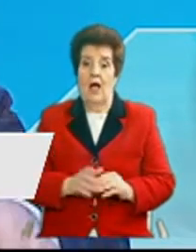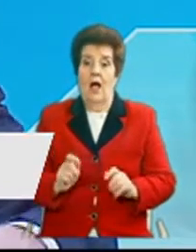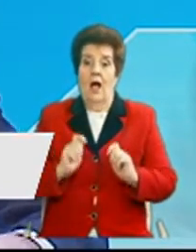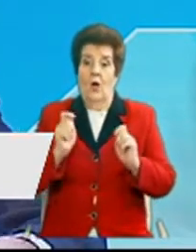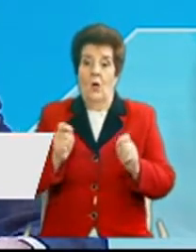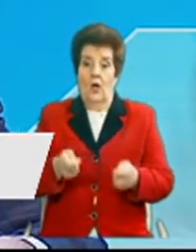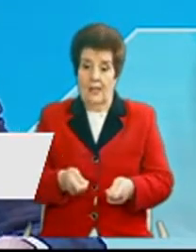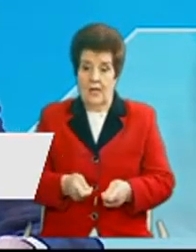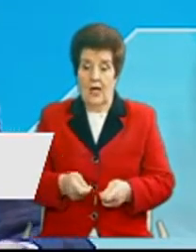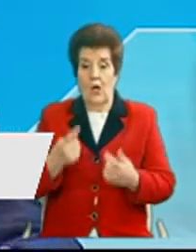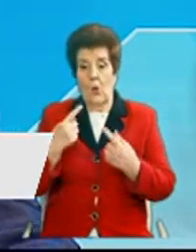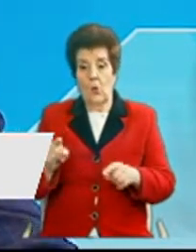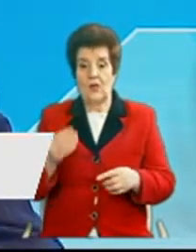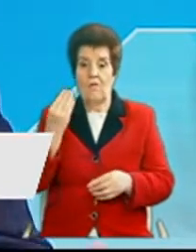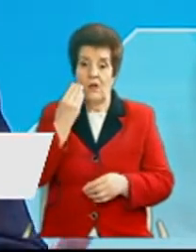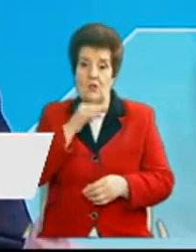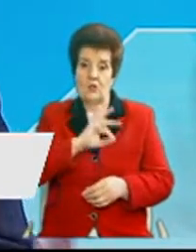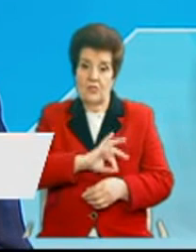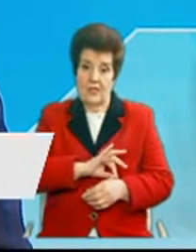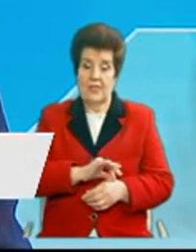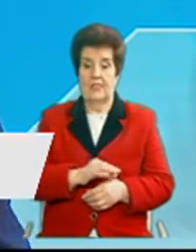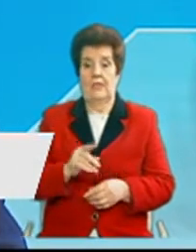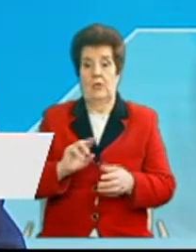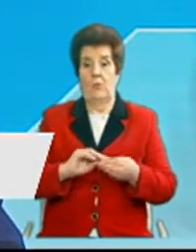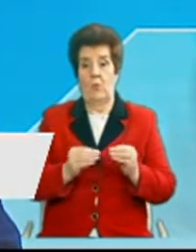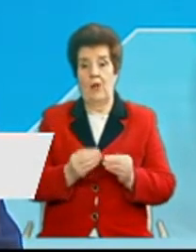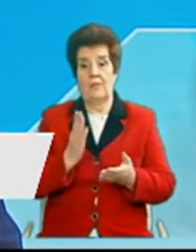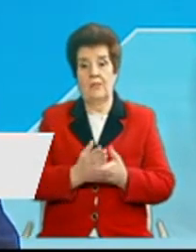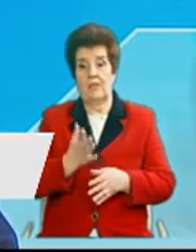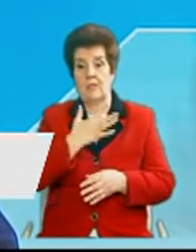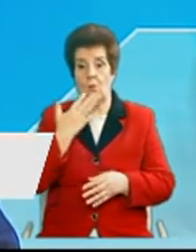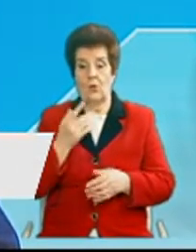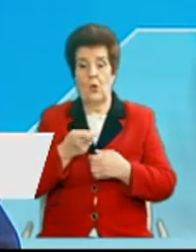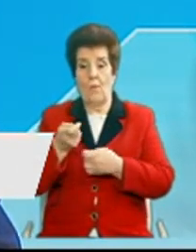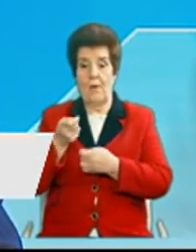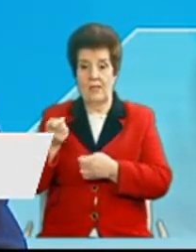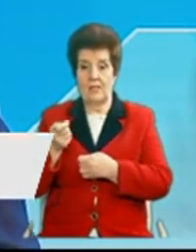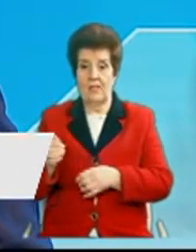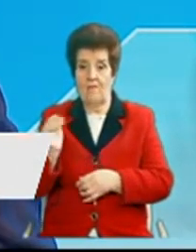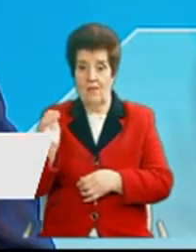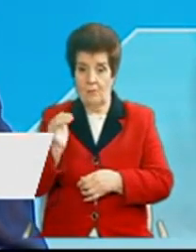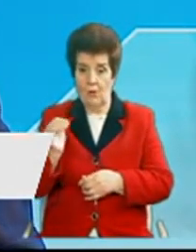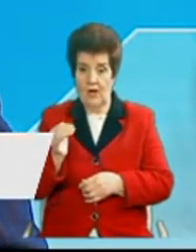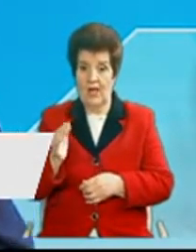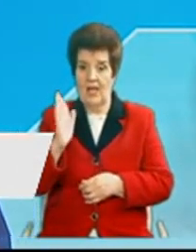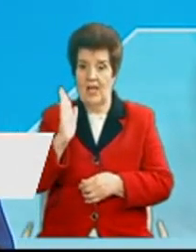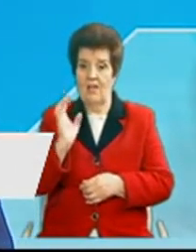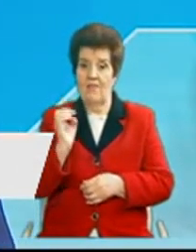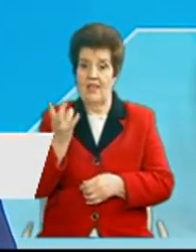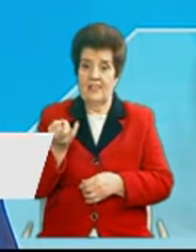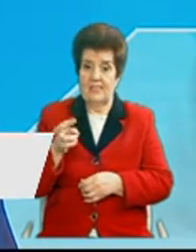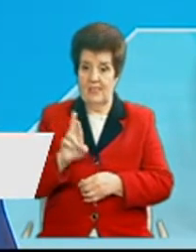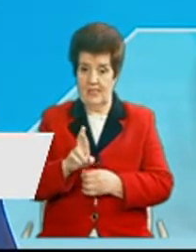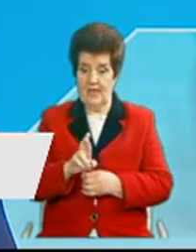acordare de unele facilități, fiindcă probleme sunt foarte multe. Eu m-am deplasat în luna februarie în Veneția și m-am întâlnit